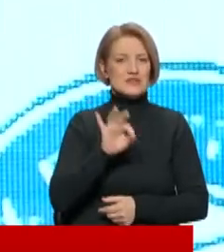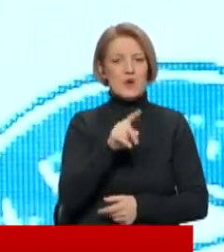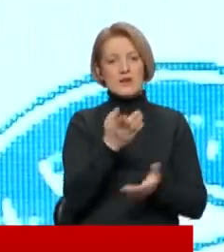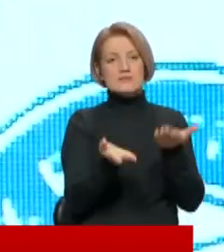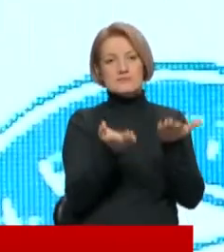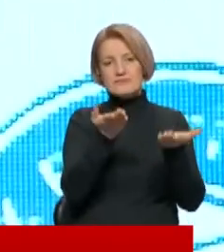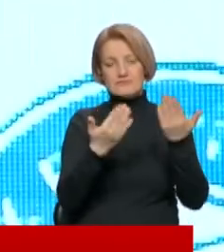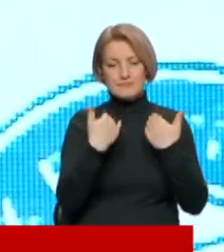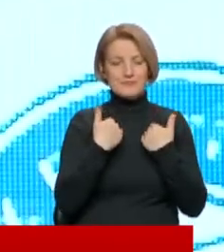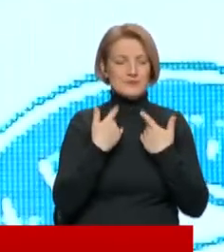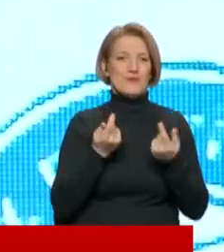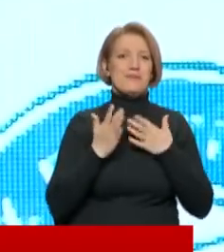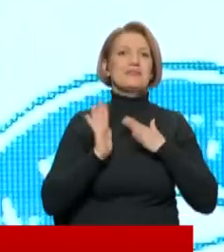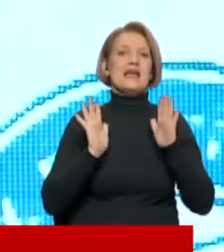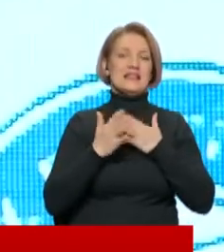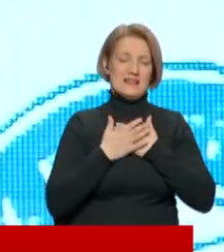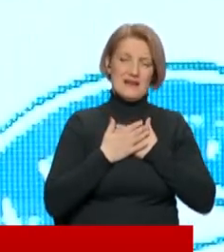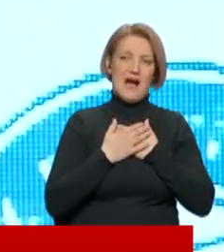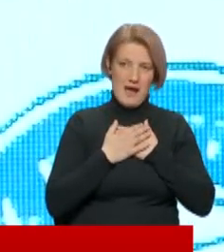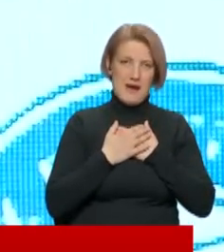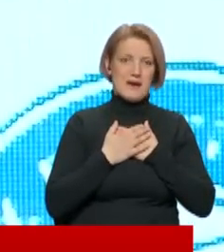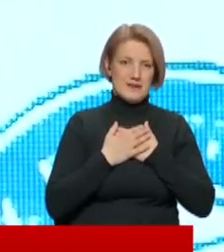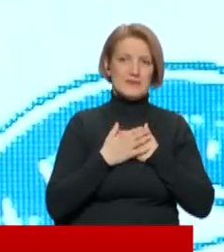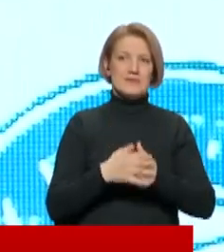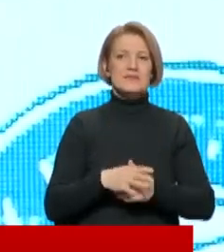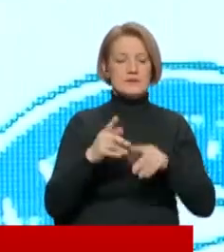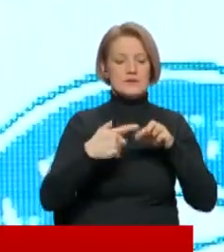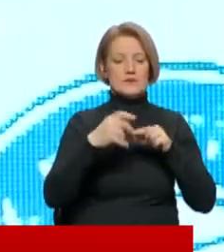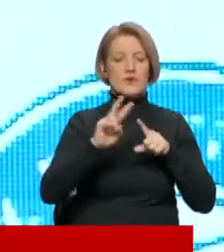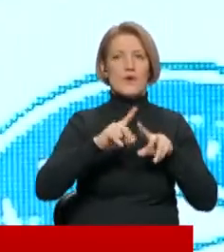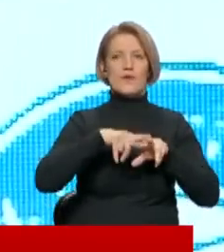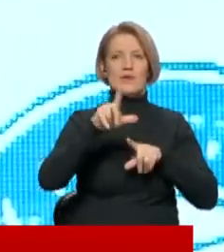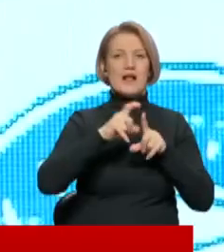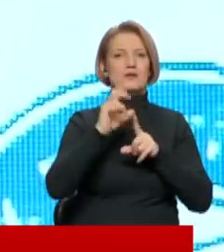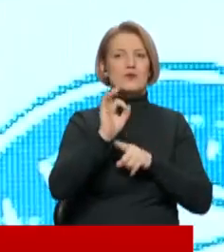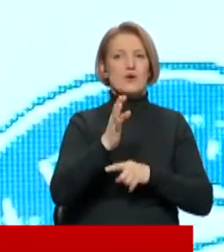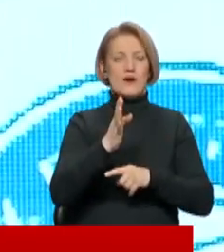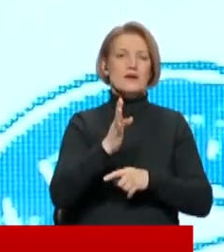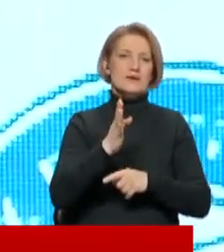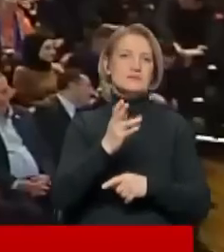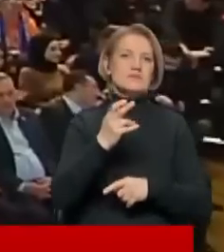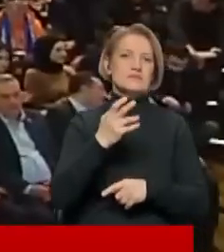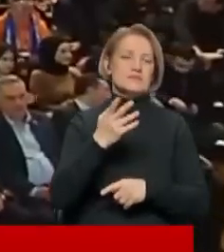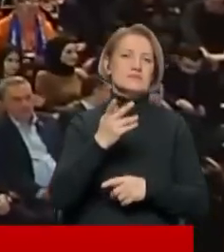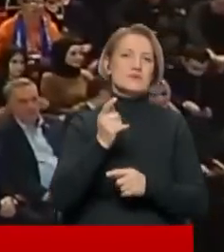kıyaslamak Bize düşmez de tabii Ronaldo'yu harcadılar